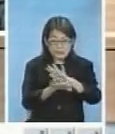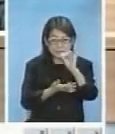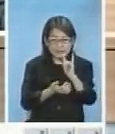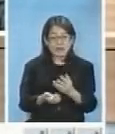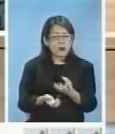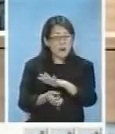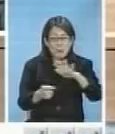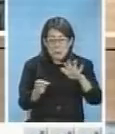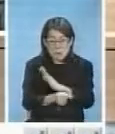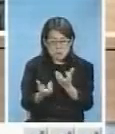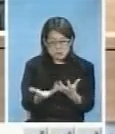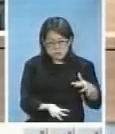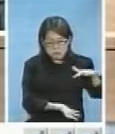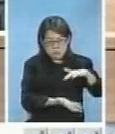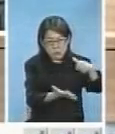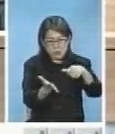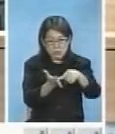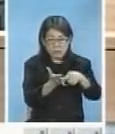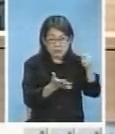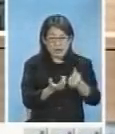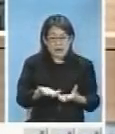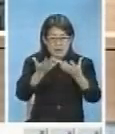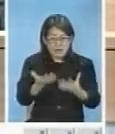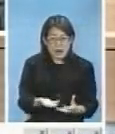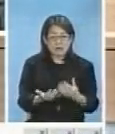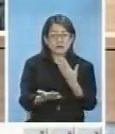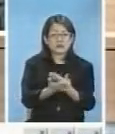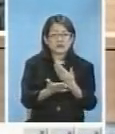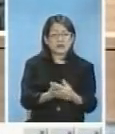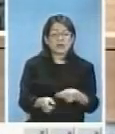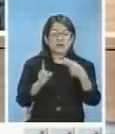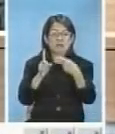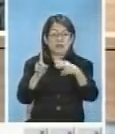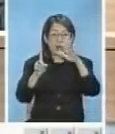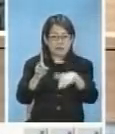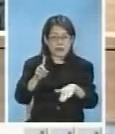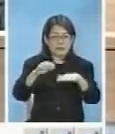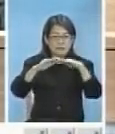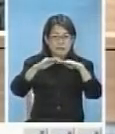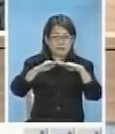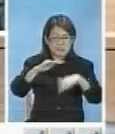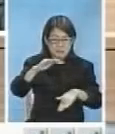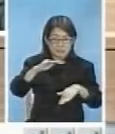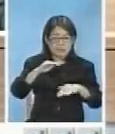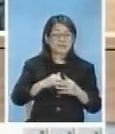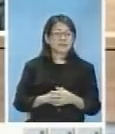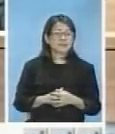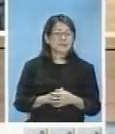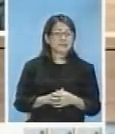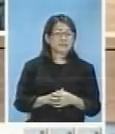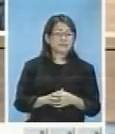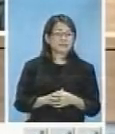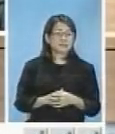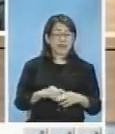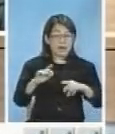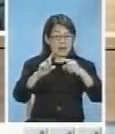ทุกเมล็ดและสามารถจำนำได้เกวียนละ 15,000 บาทเป็นอย่างต่ำท่านประธานครับแล้ว